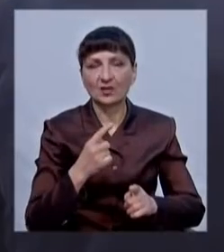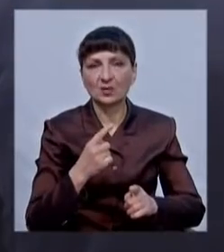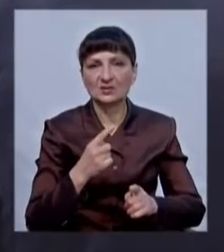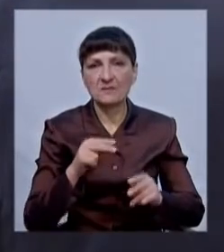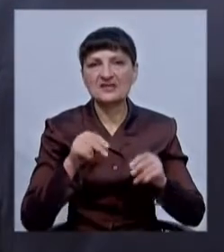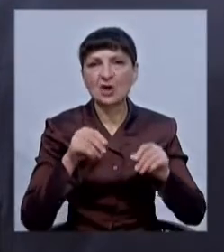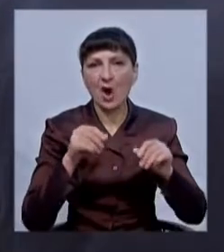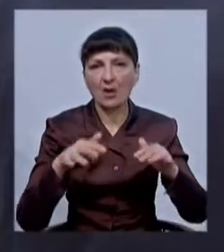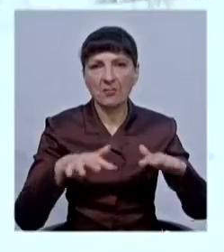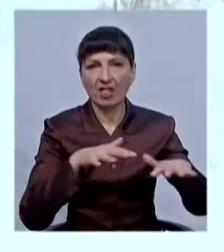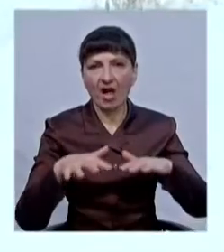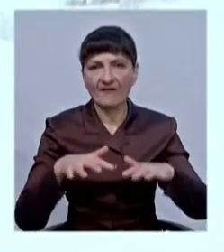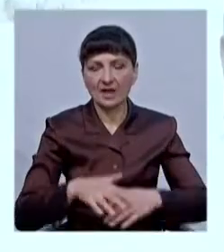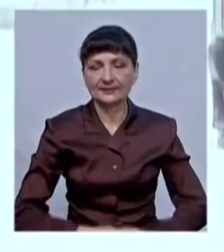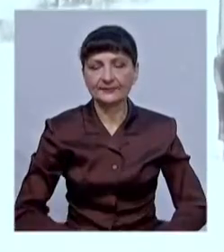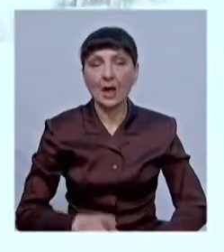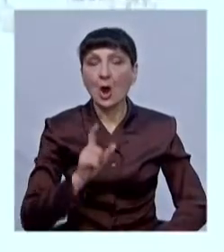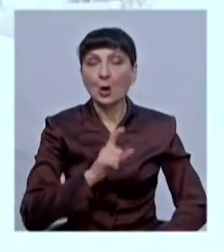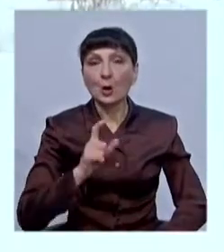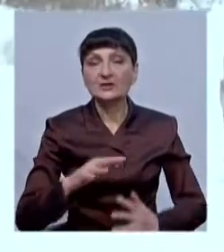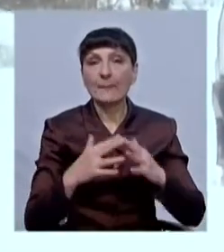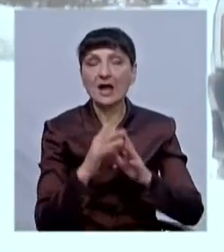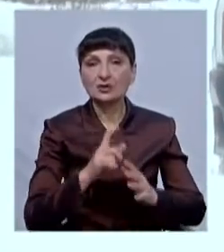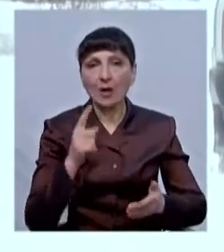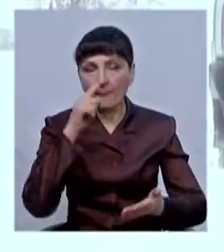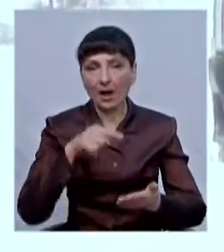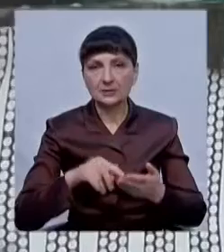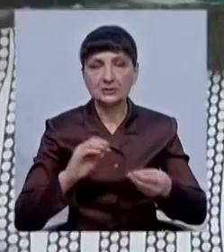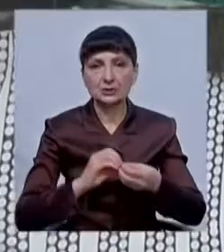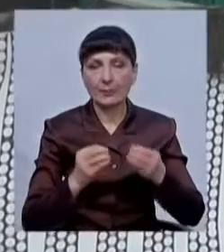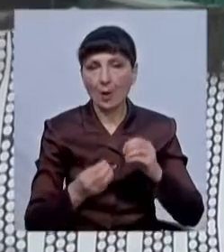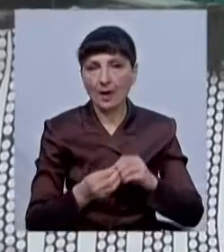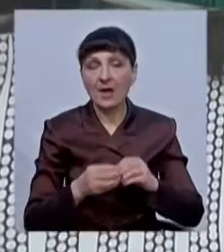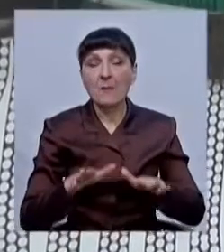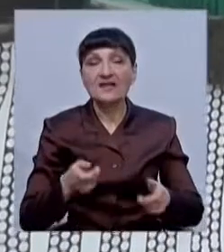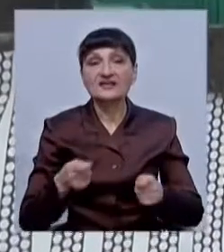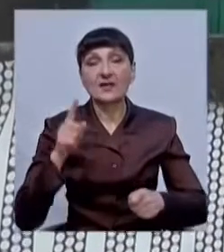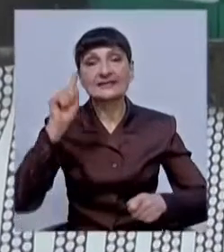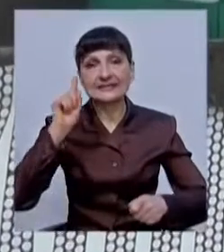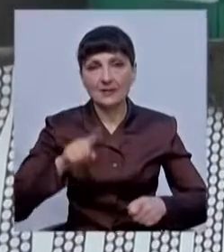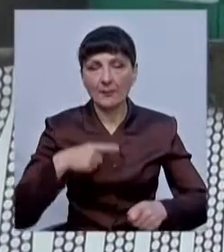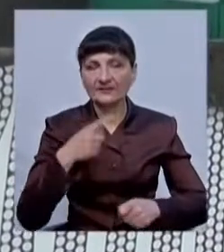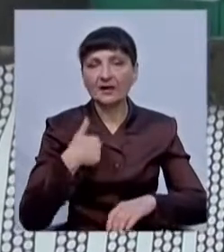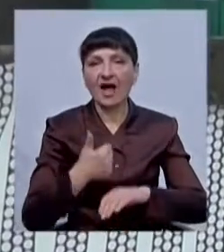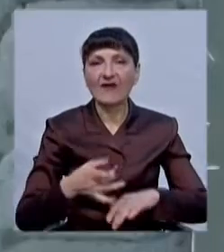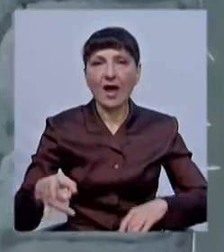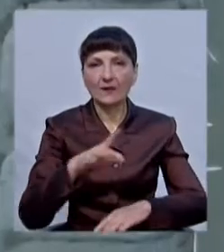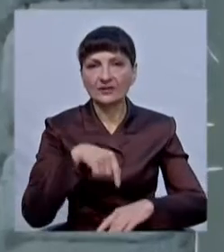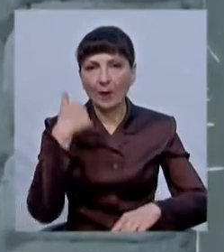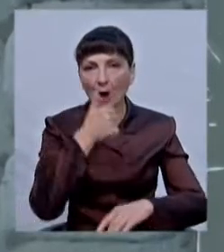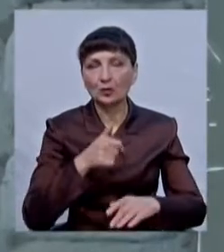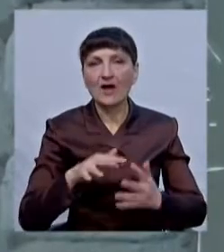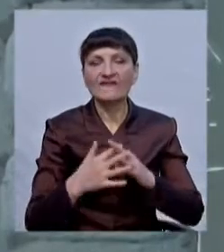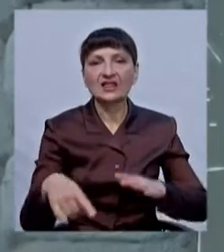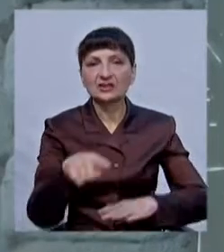как песок, он плавает по воде. О том, что жители поселка оказались в такой ситуации, местные власти знают. По словам главы района, в этом году в